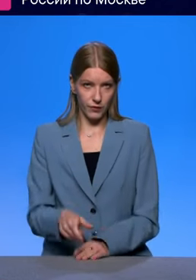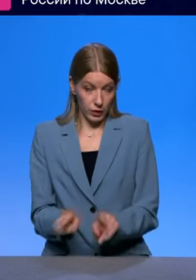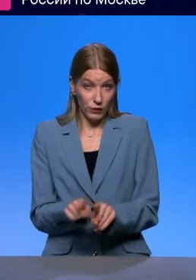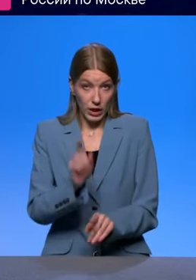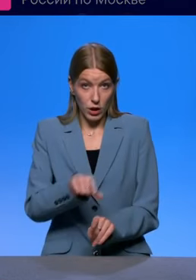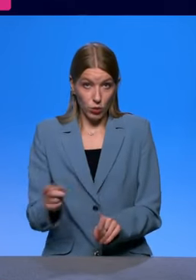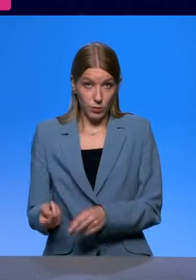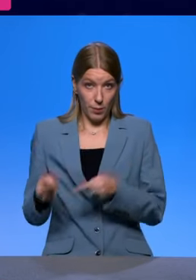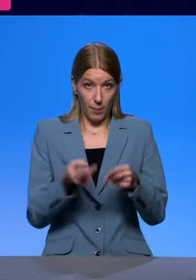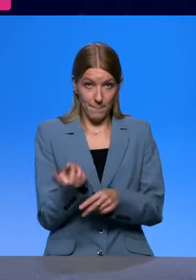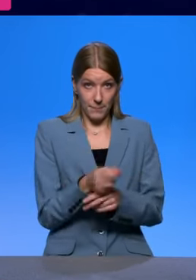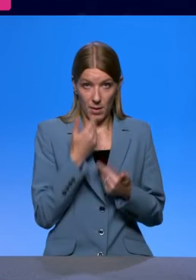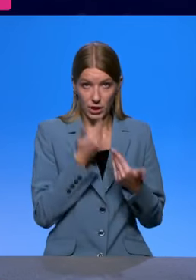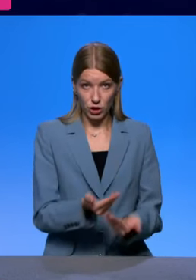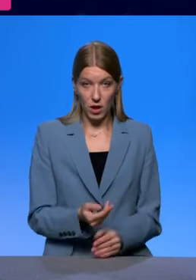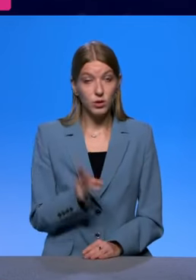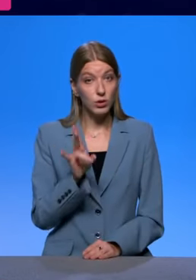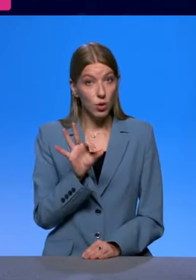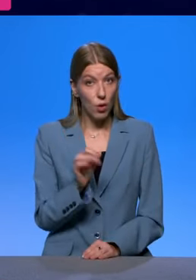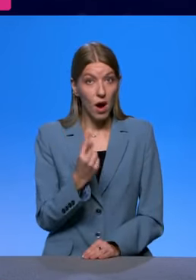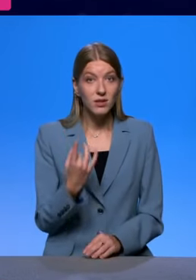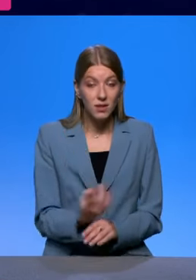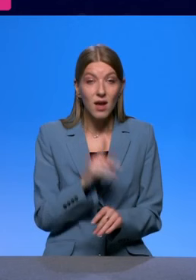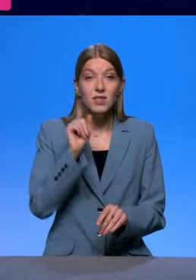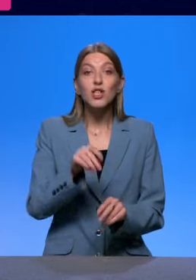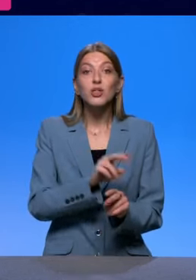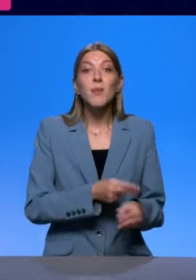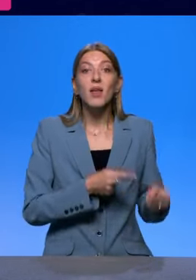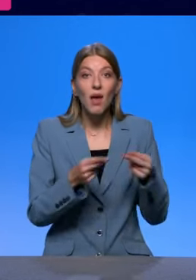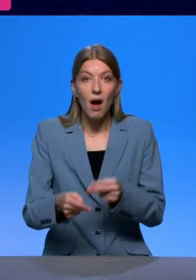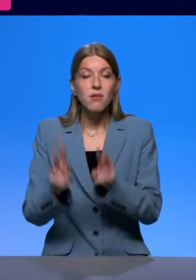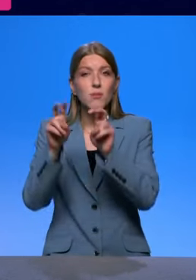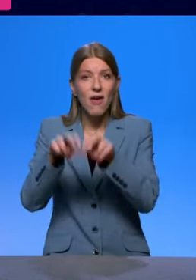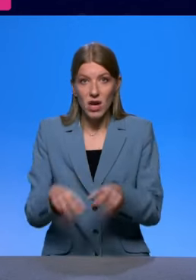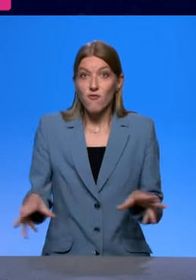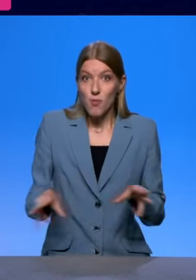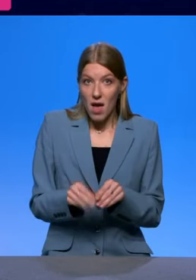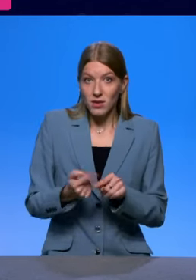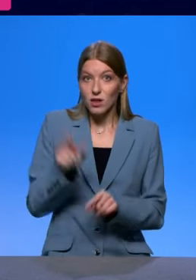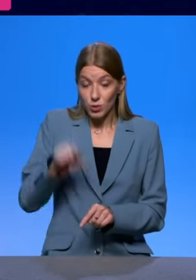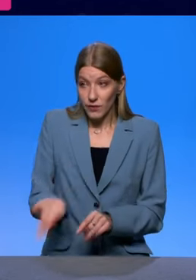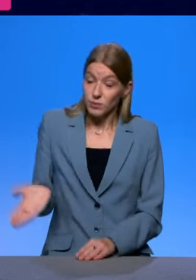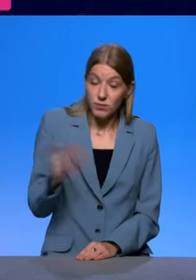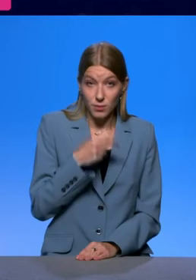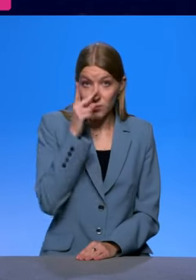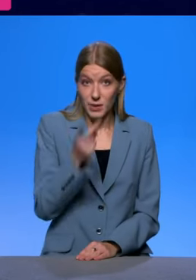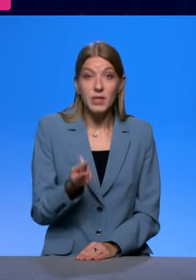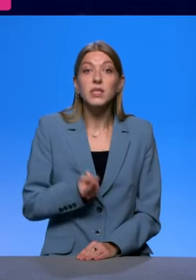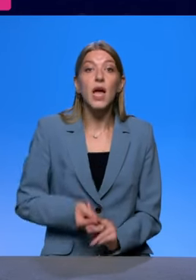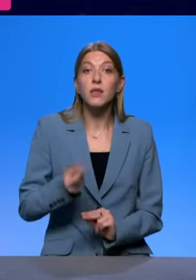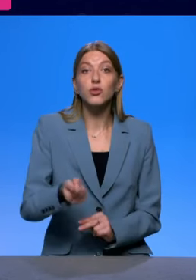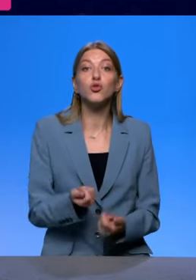Вячеславович. Но один раз даже съездили, проверили, вместе с этим человеком показали. Ну, вот посмотрите, сколько вы дали денег за это?